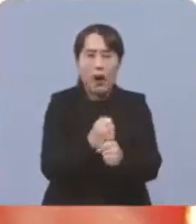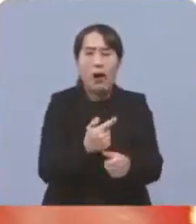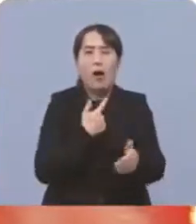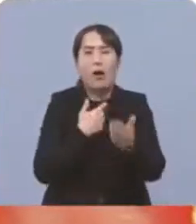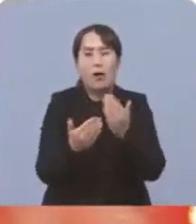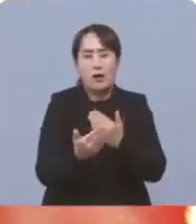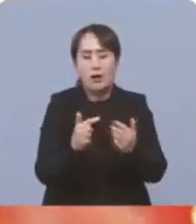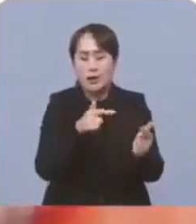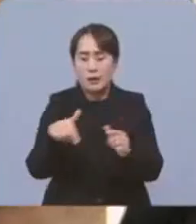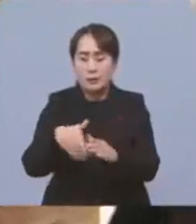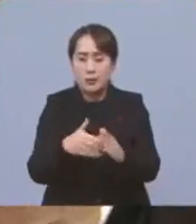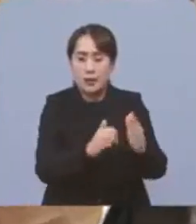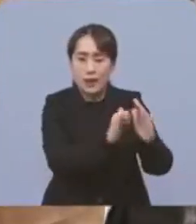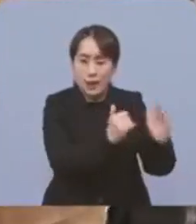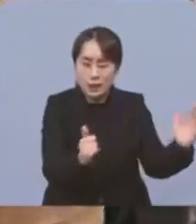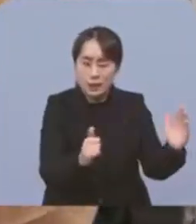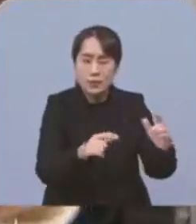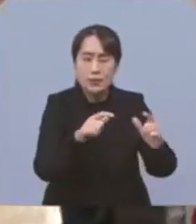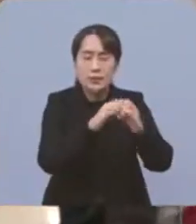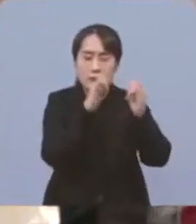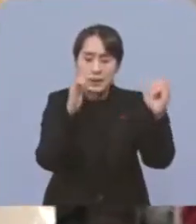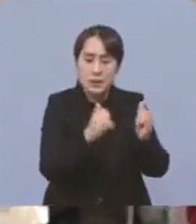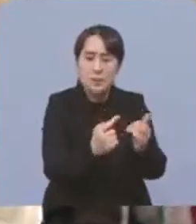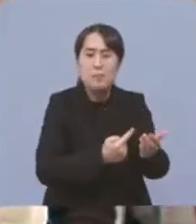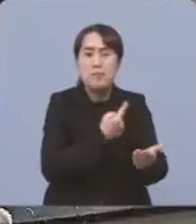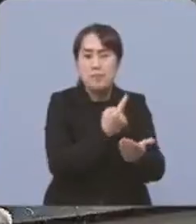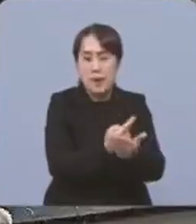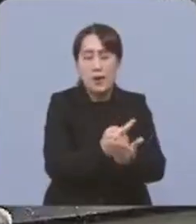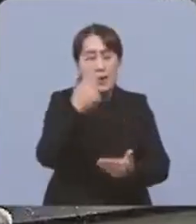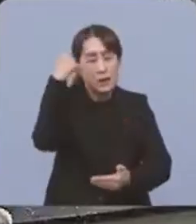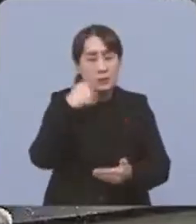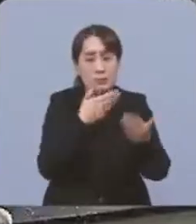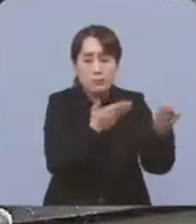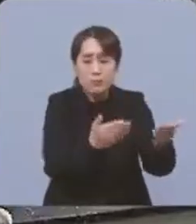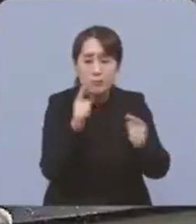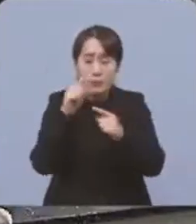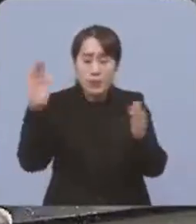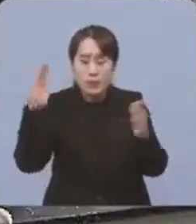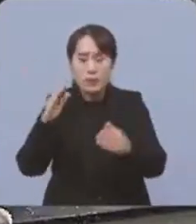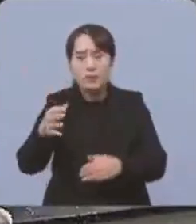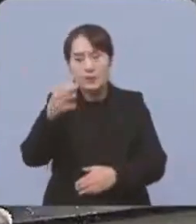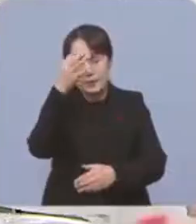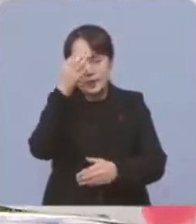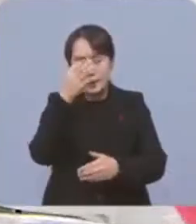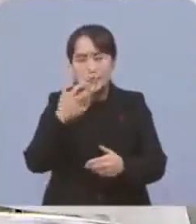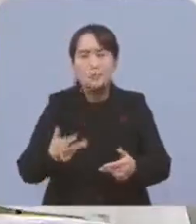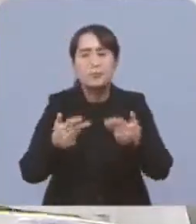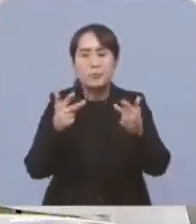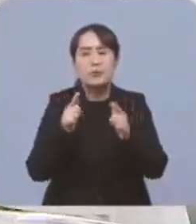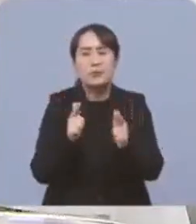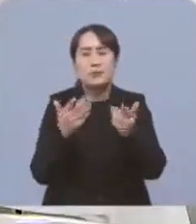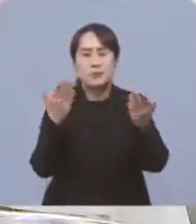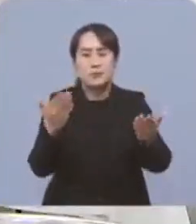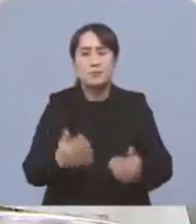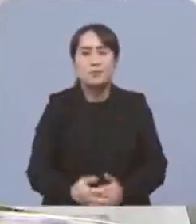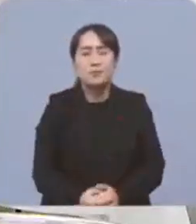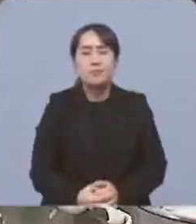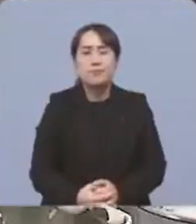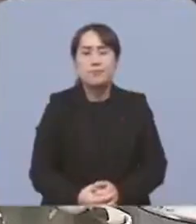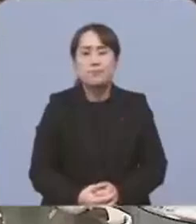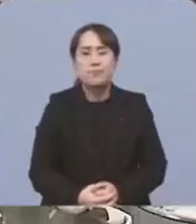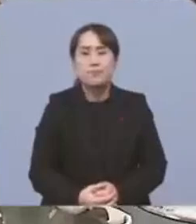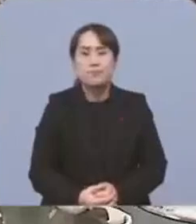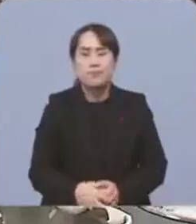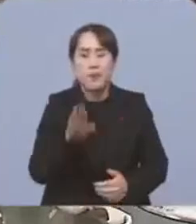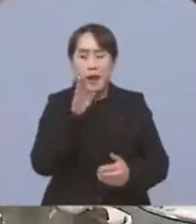체험이 다문화 가정에는 지역사회의 일원이라는 소속감을, 대학생들에게는 재능 기부와 봉사의 기회를 선사했습니다.